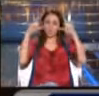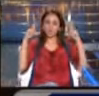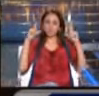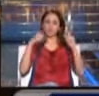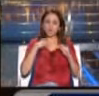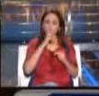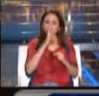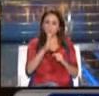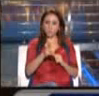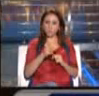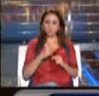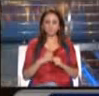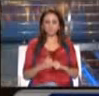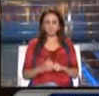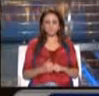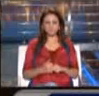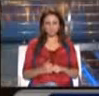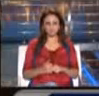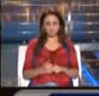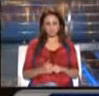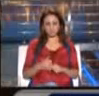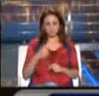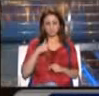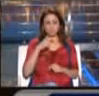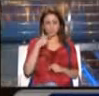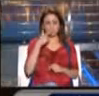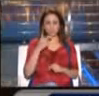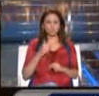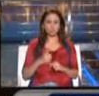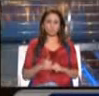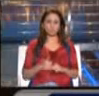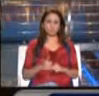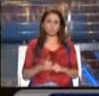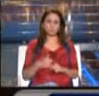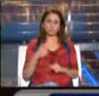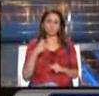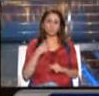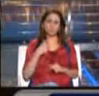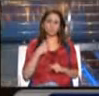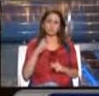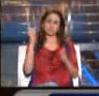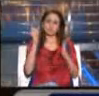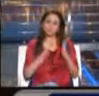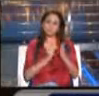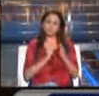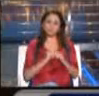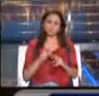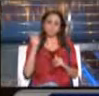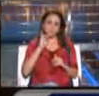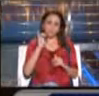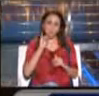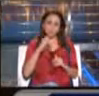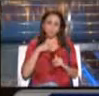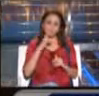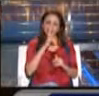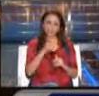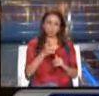تاني خالص في الموضوع ده. اتفضل. ولكن انا باختصار شديد الموضوع ده انا ملم بحاجات كتير جدا